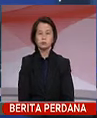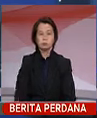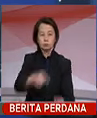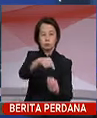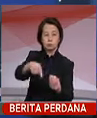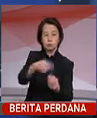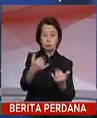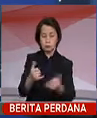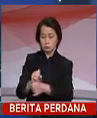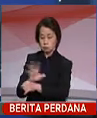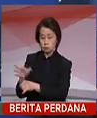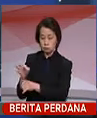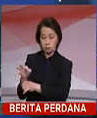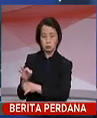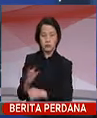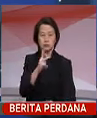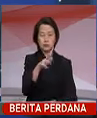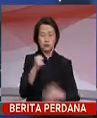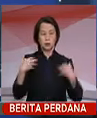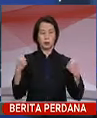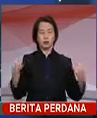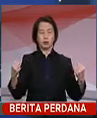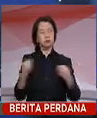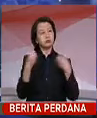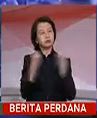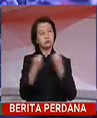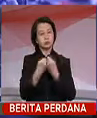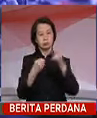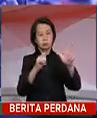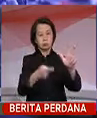situasi semasa COVID-19. Kes sembuh hari ini berjumlah